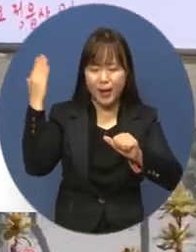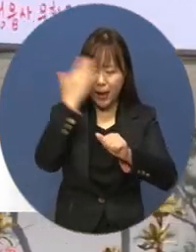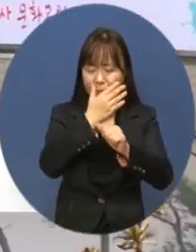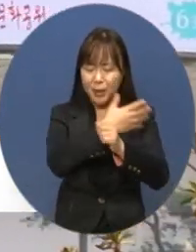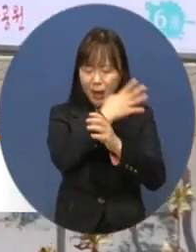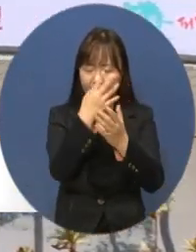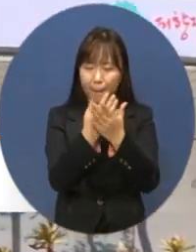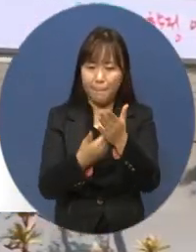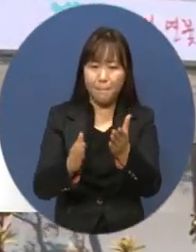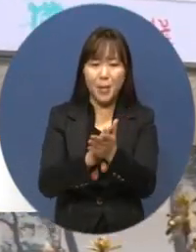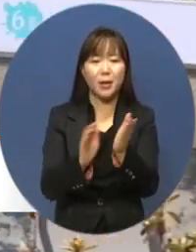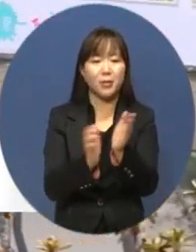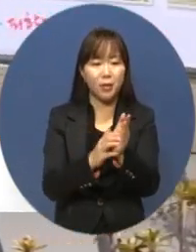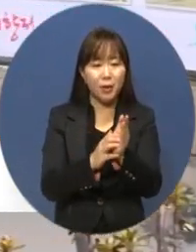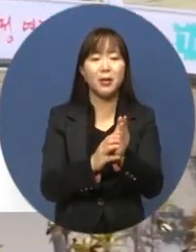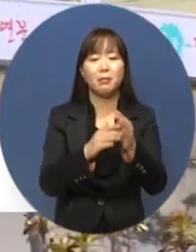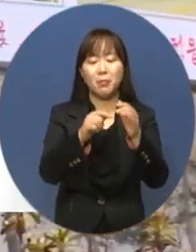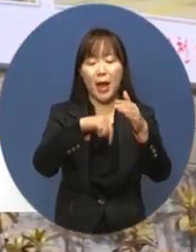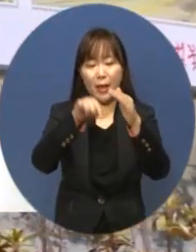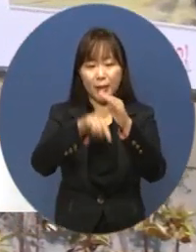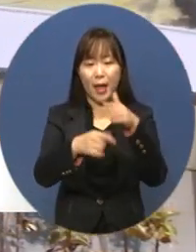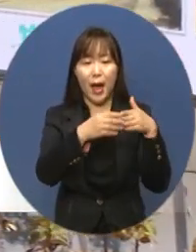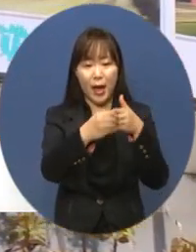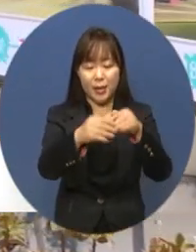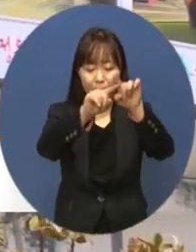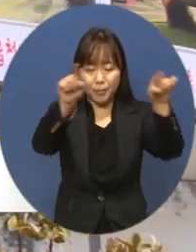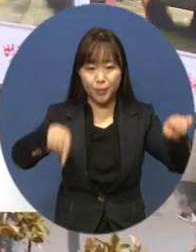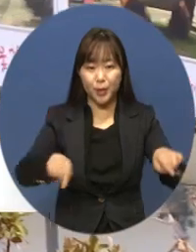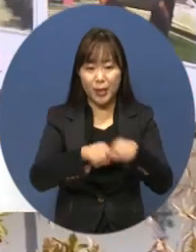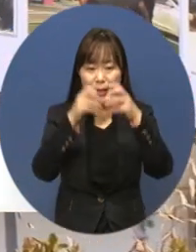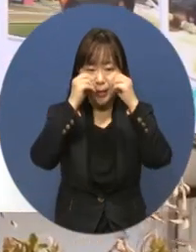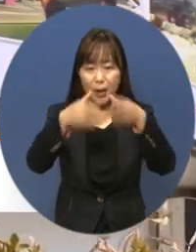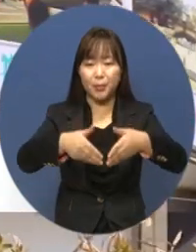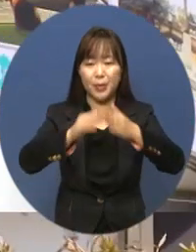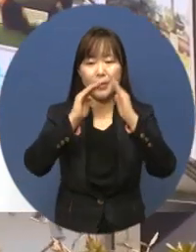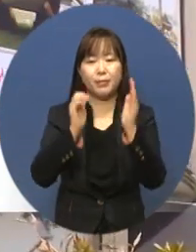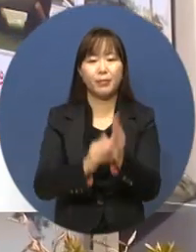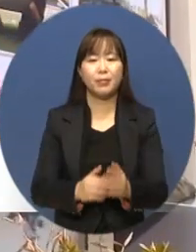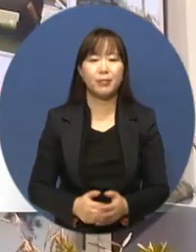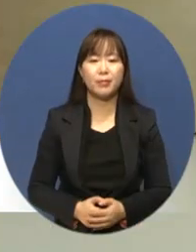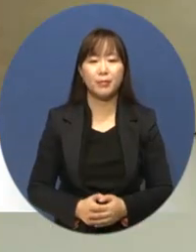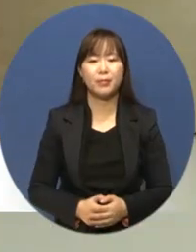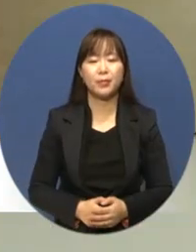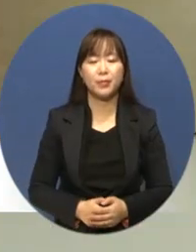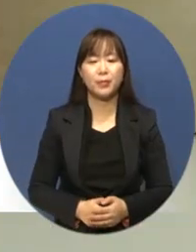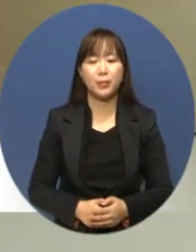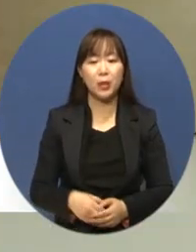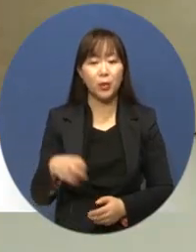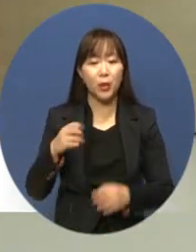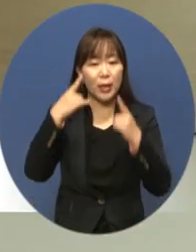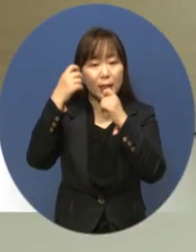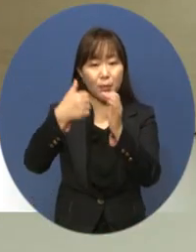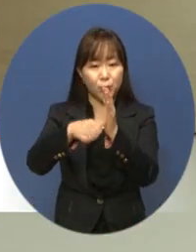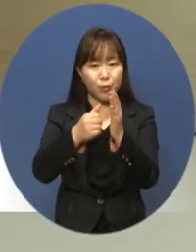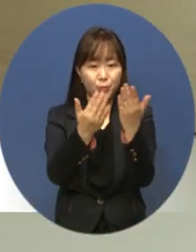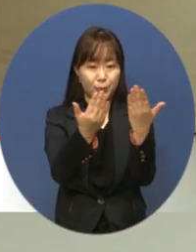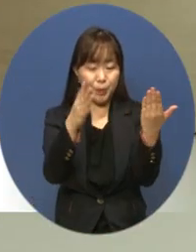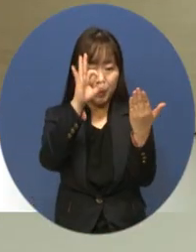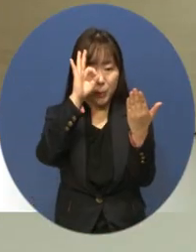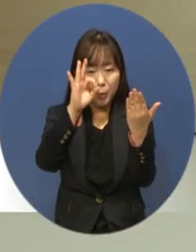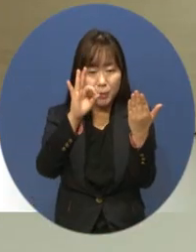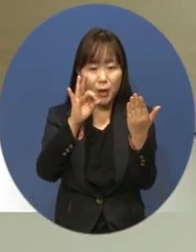깔끔하게 단장하고 전시관 안내판과 홍보물을 새로 설치했습니다. 또한 기념품